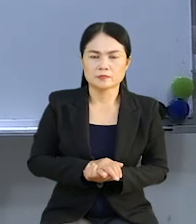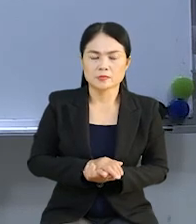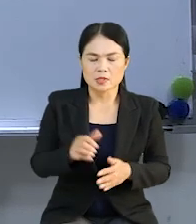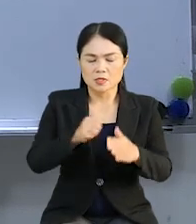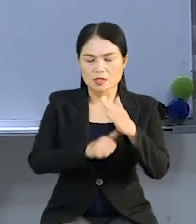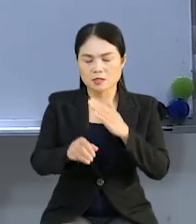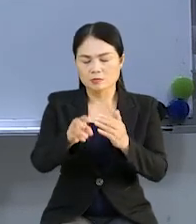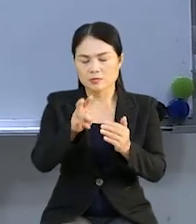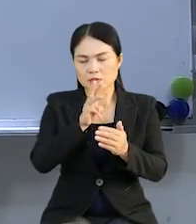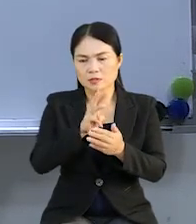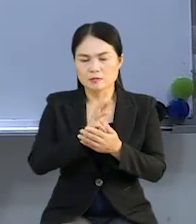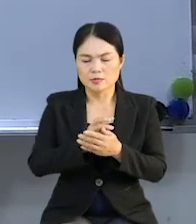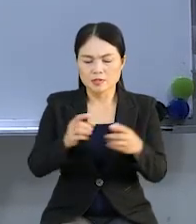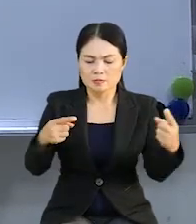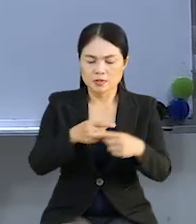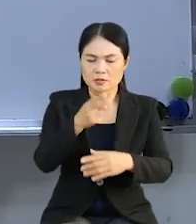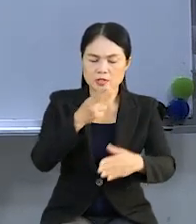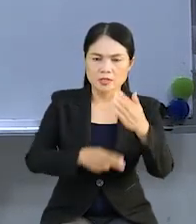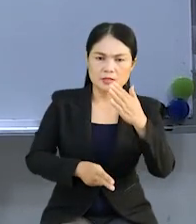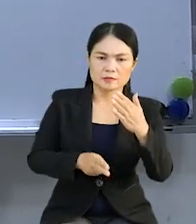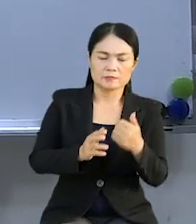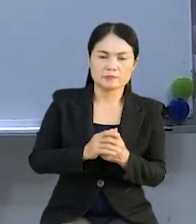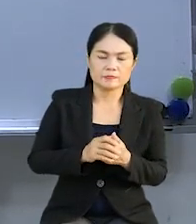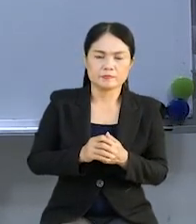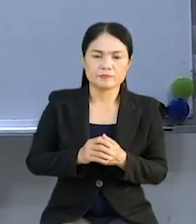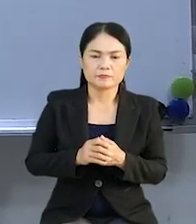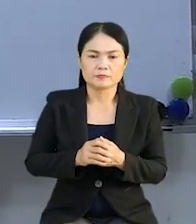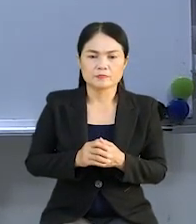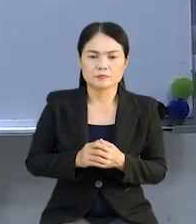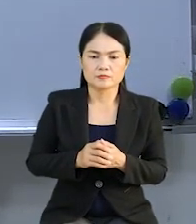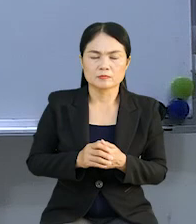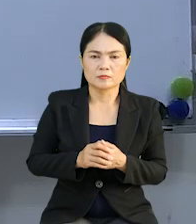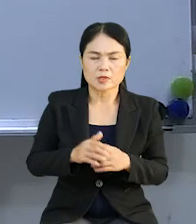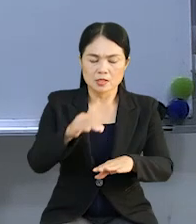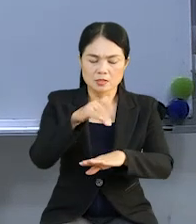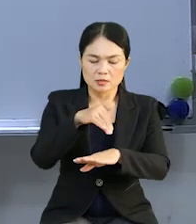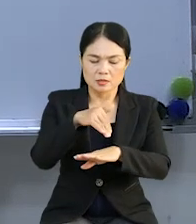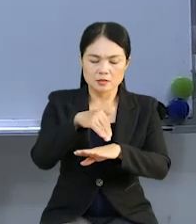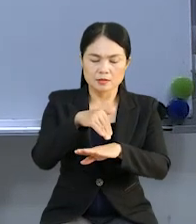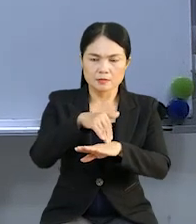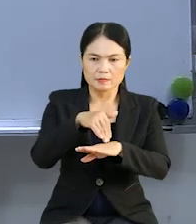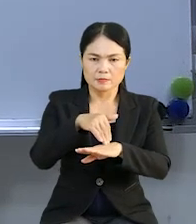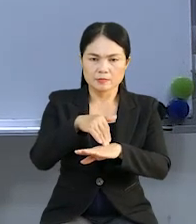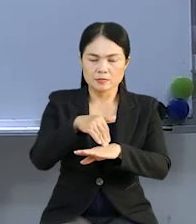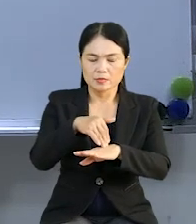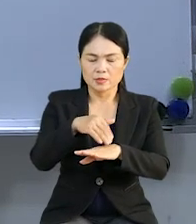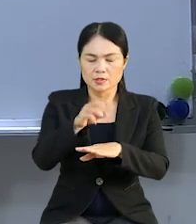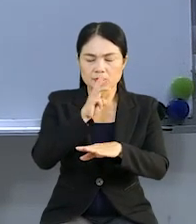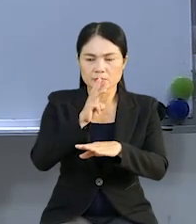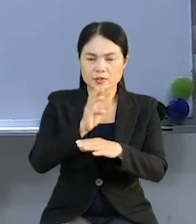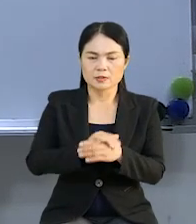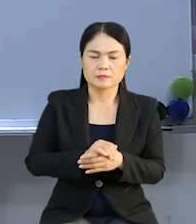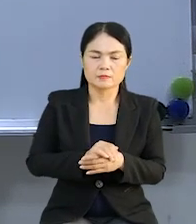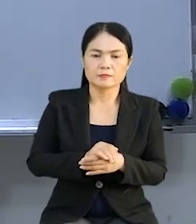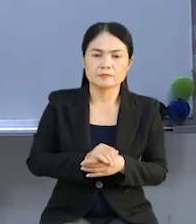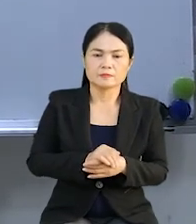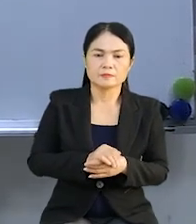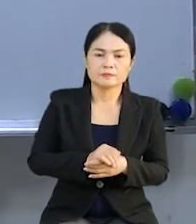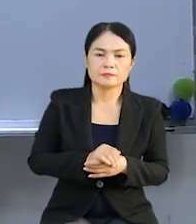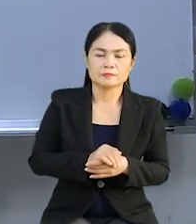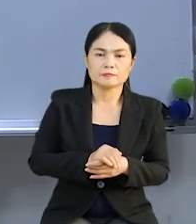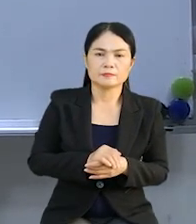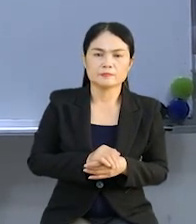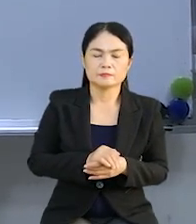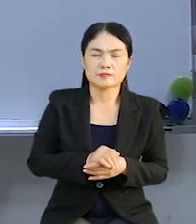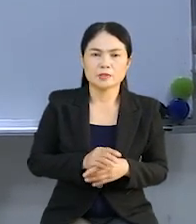ตึกกรามตึกตัวนั้นไอ้ก้นบ่าตัวนั้นเลยตึกบ่ากรามตึกตัวนั้นเลยตึกบ่าโด